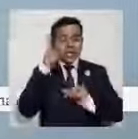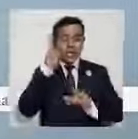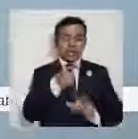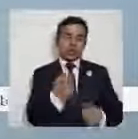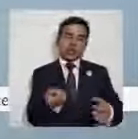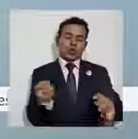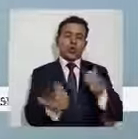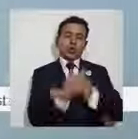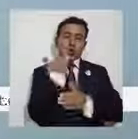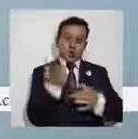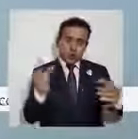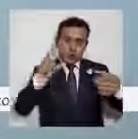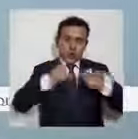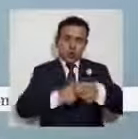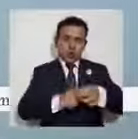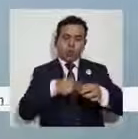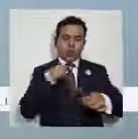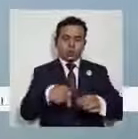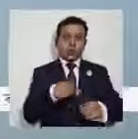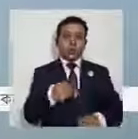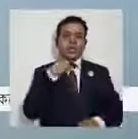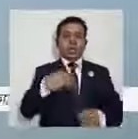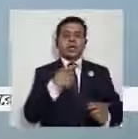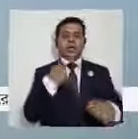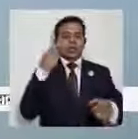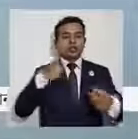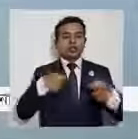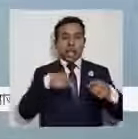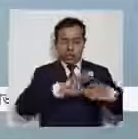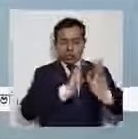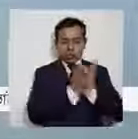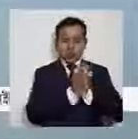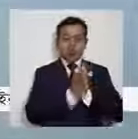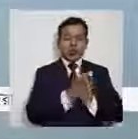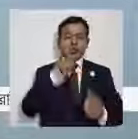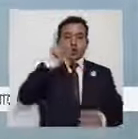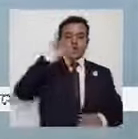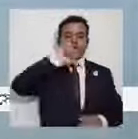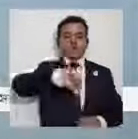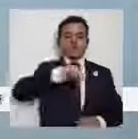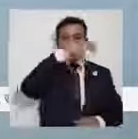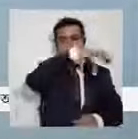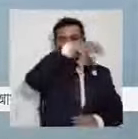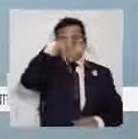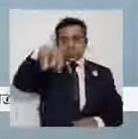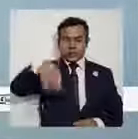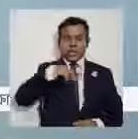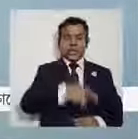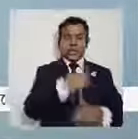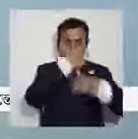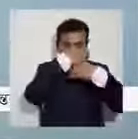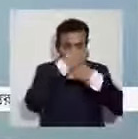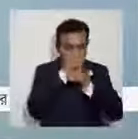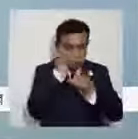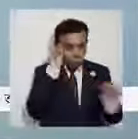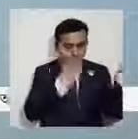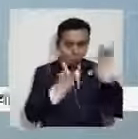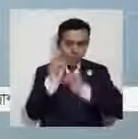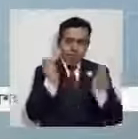ল্যাব যশোর বিজ্ঞান ও প্রযুক্তি বিশ্ববিদ্যালয় আমাদের ল্যাবের সাথে যুক্ত হয়েছেন। এবং আমরা এখানে জানাতে চাই